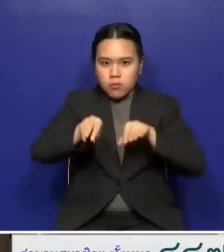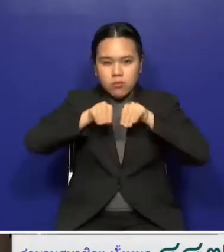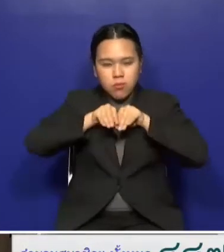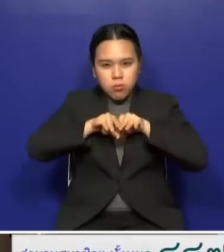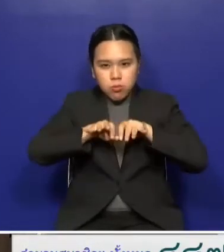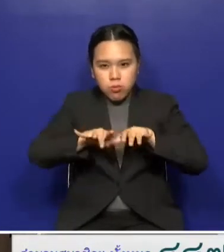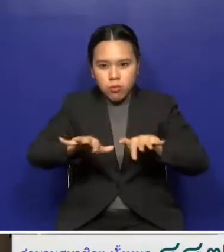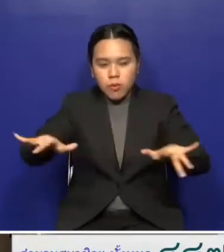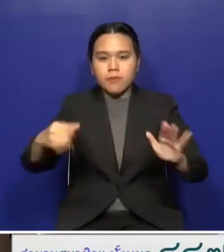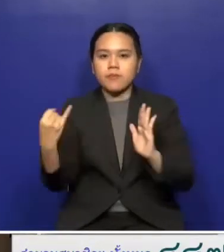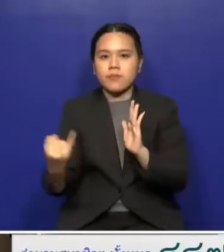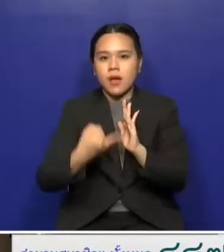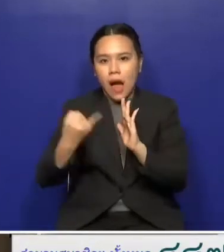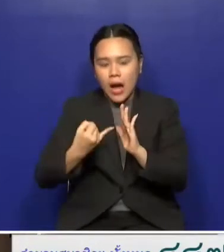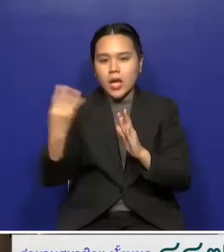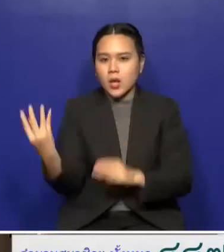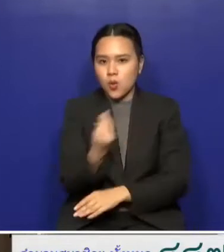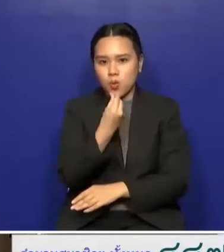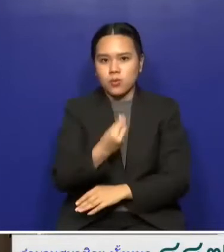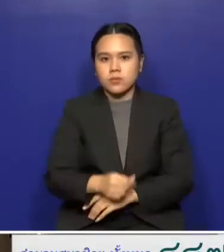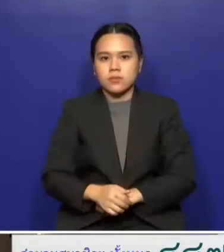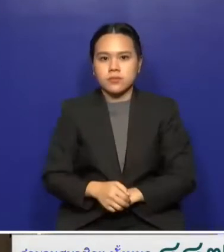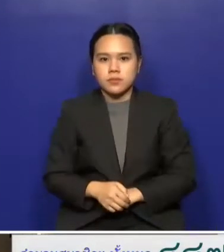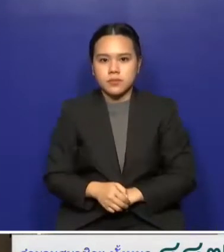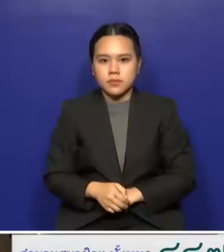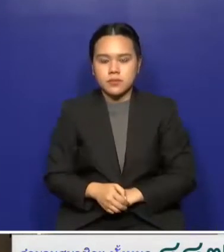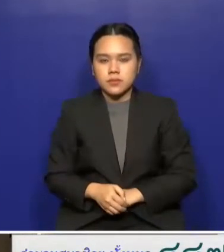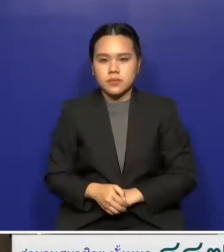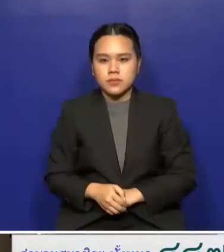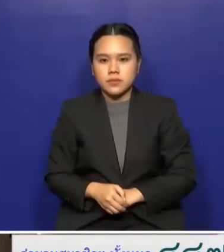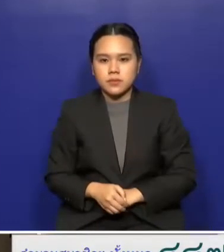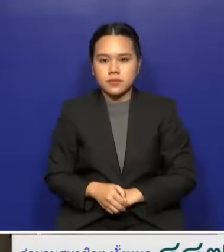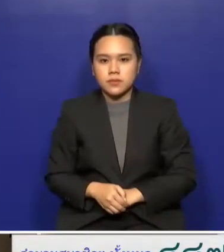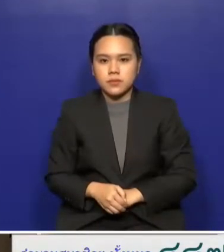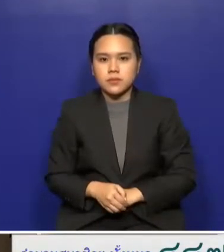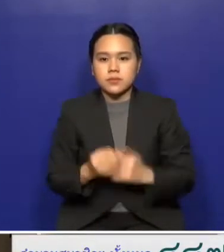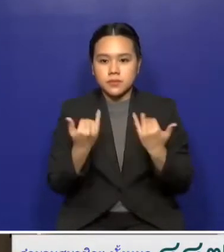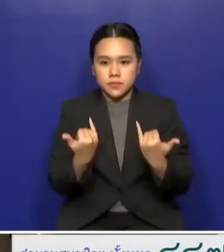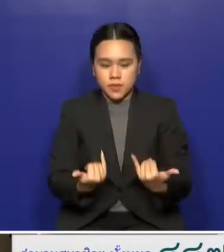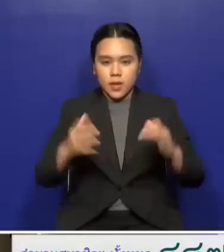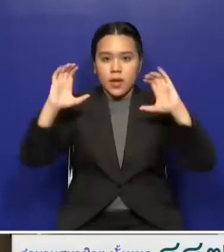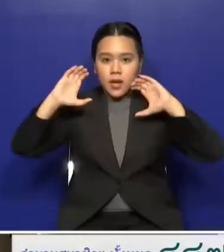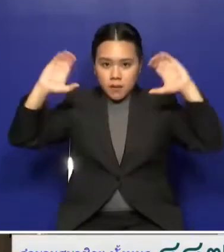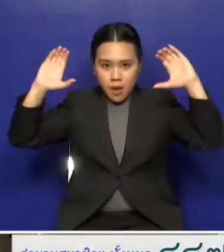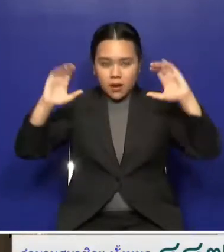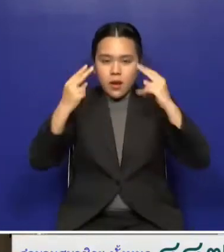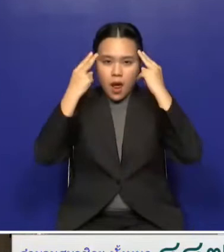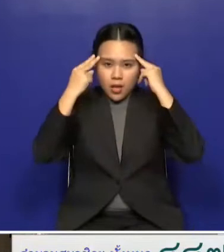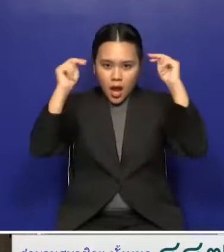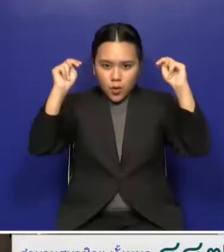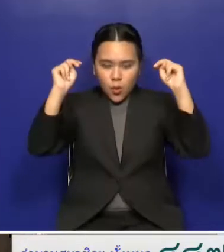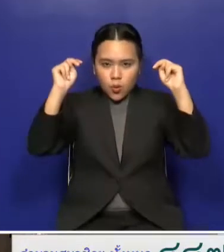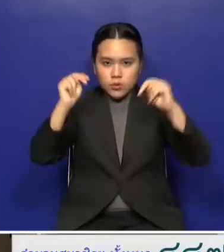ายและรวดเร็วขึ้นเรื่องนี้รัฐบาลและท่านนายกรัฐมนตรีจะปฏิเ